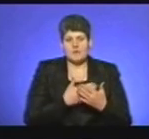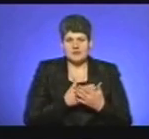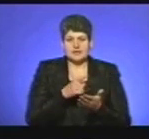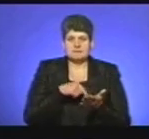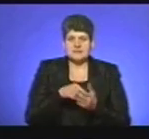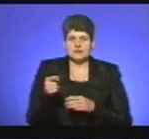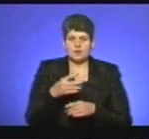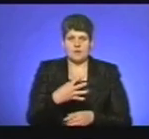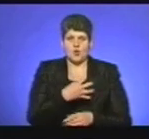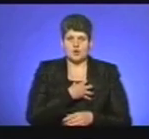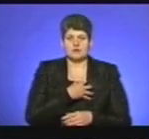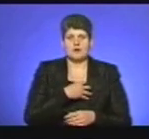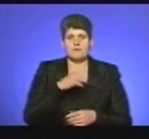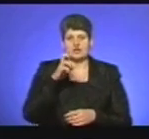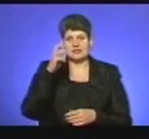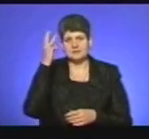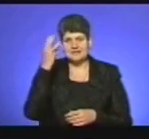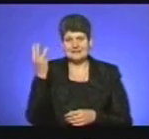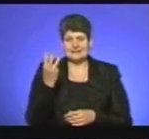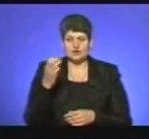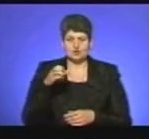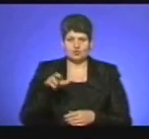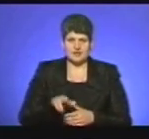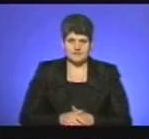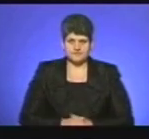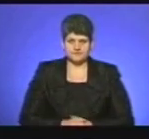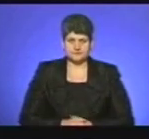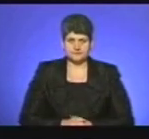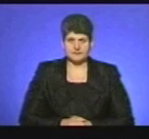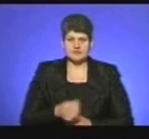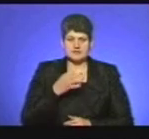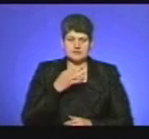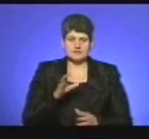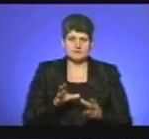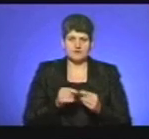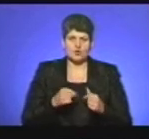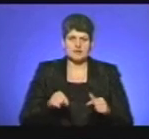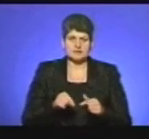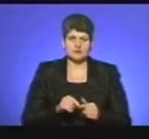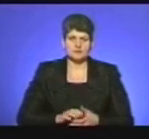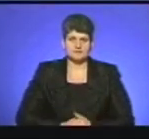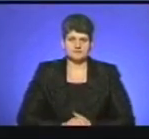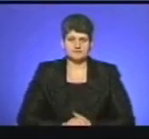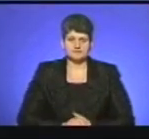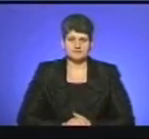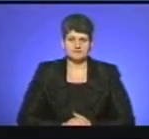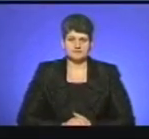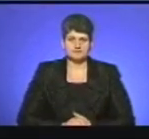Тернополя» та орденом Богдана Хмельницького 3-го ступеня, повідомив співорганізатор змагань Роман Павлишин.